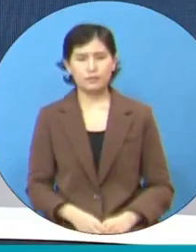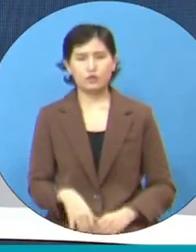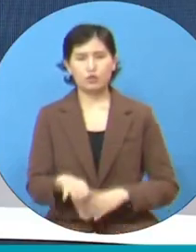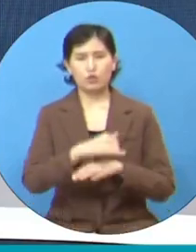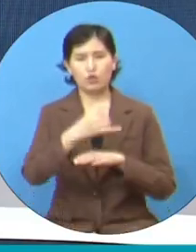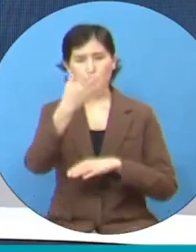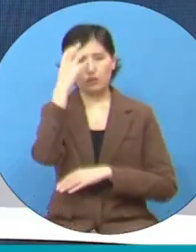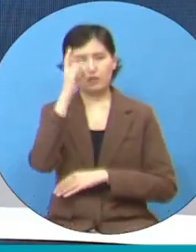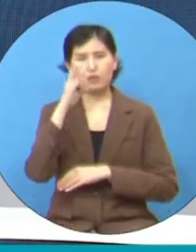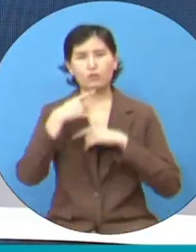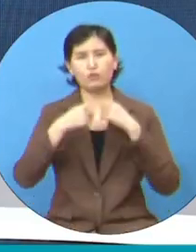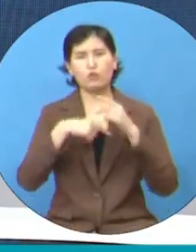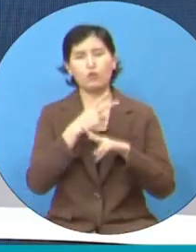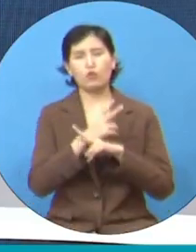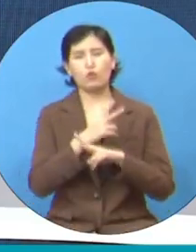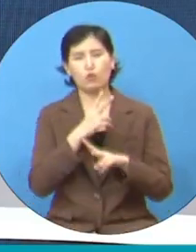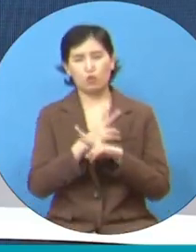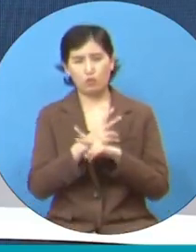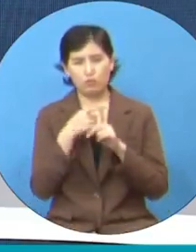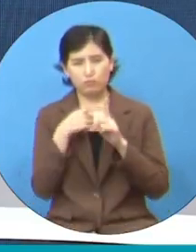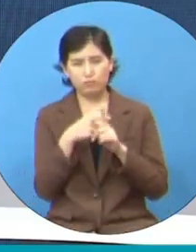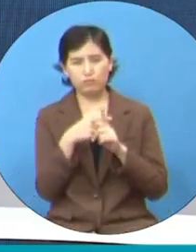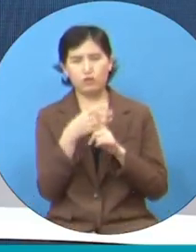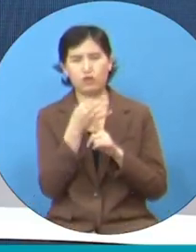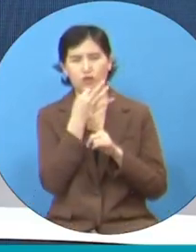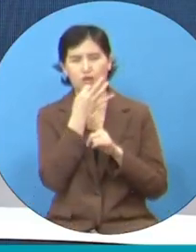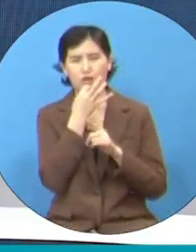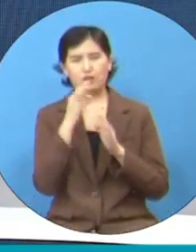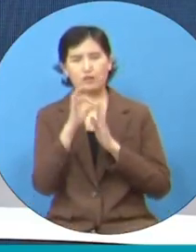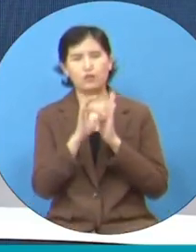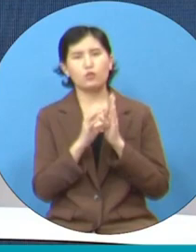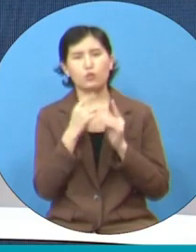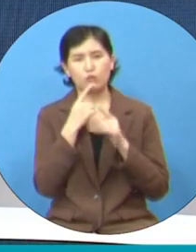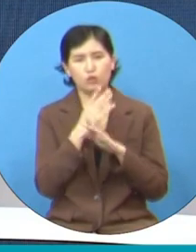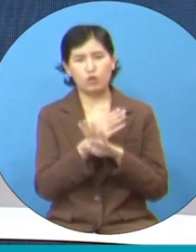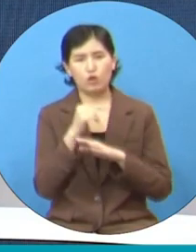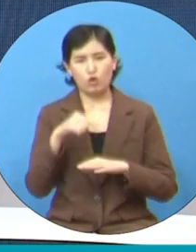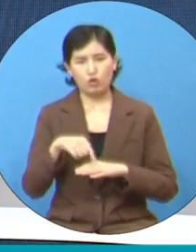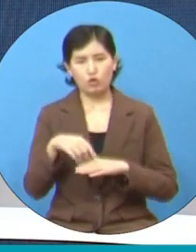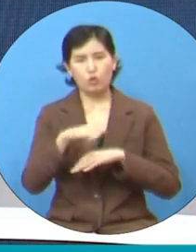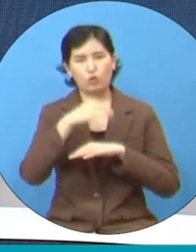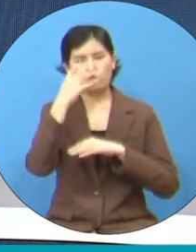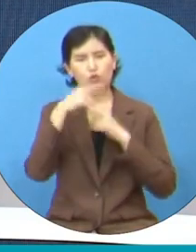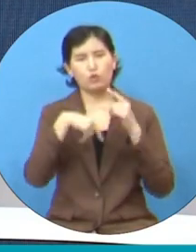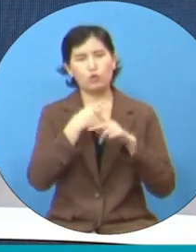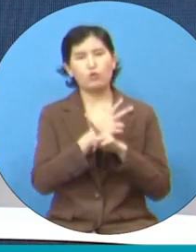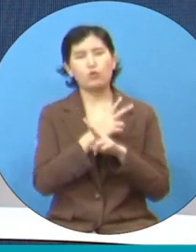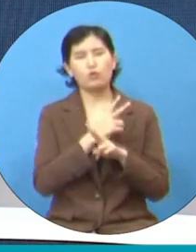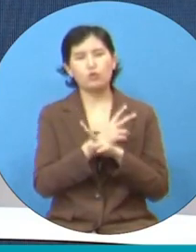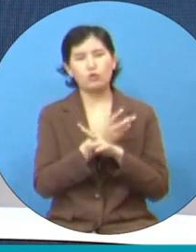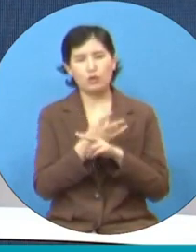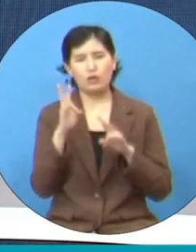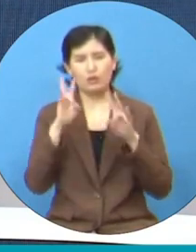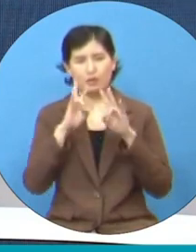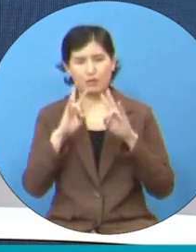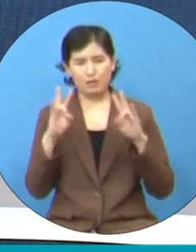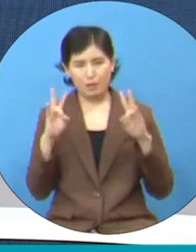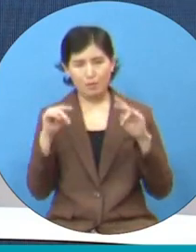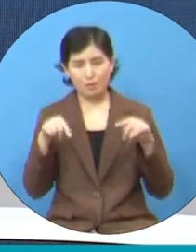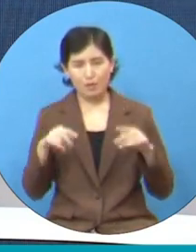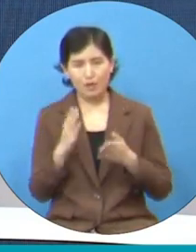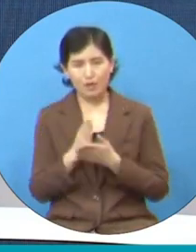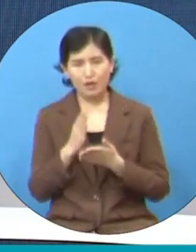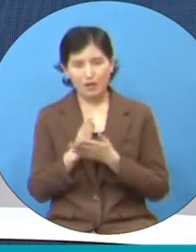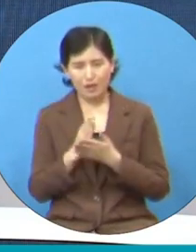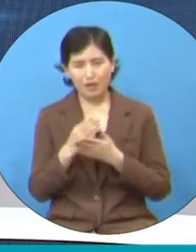Улсын намын тухай хуулийн урьдчилсан хилцүүлгийг хийлээ. За одоогийн улсын намын тухай хуулиар улсын хурлын судалтай улсын намууд санхүүжилт